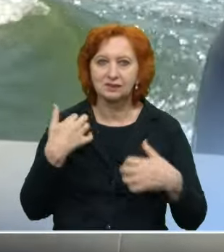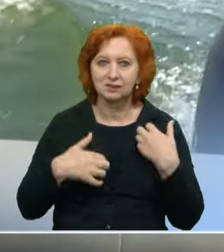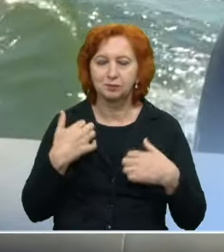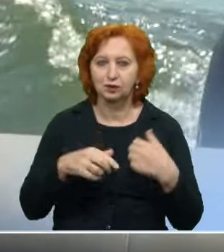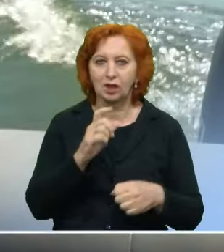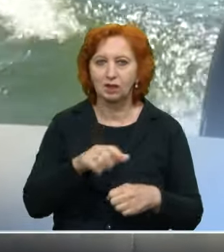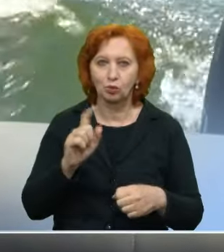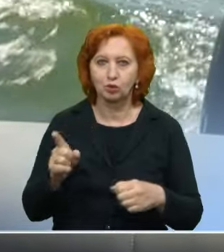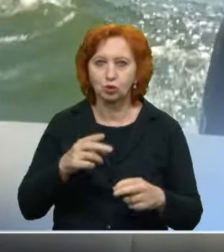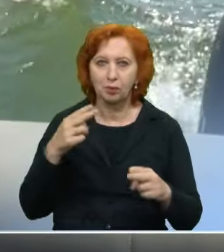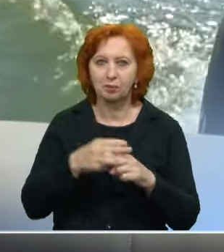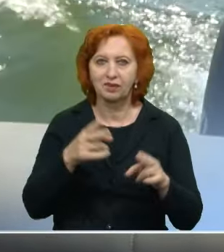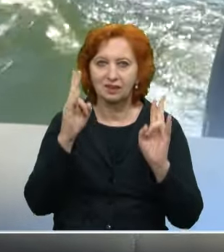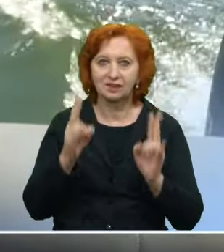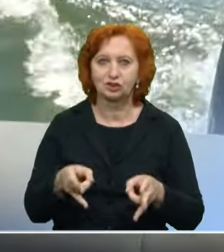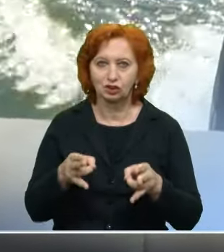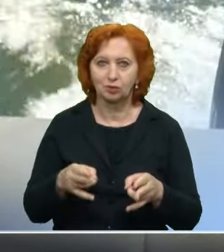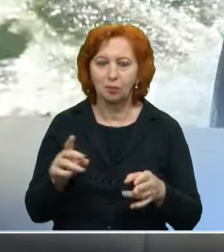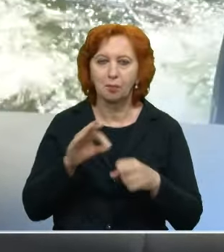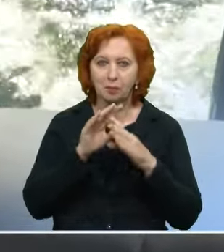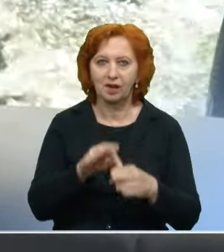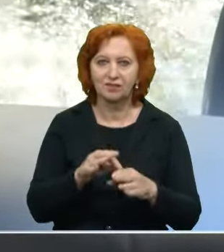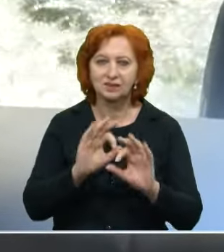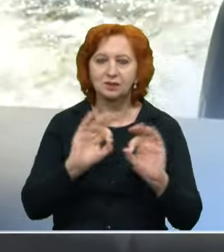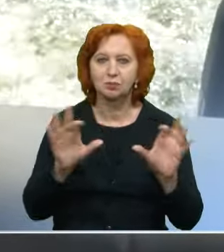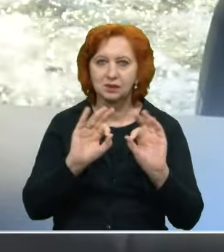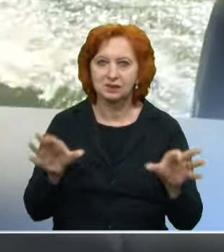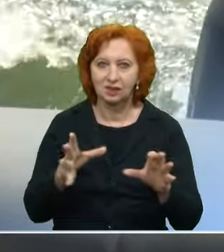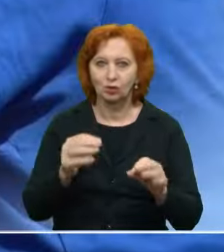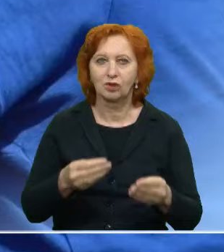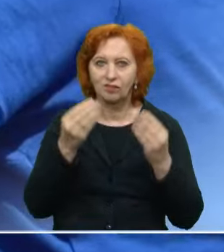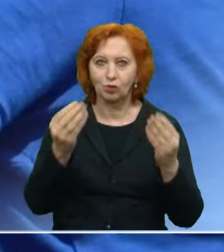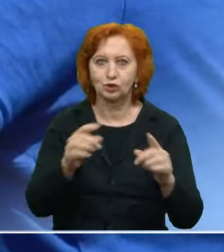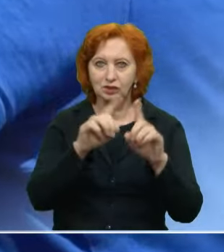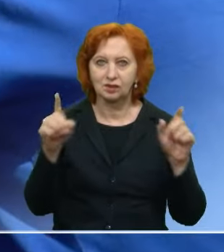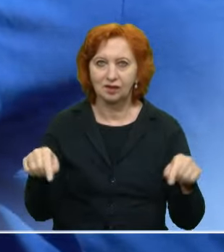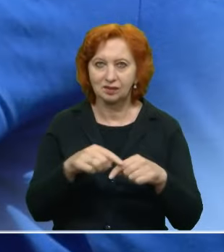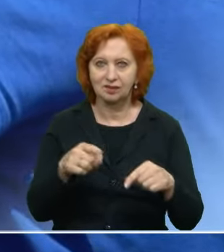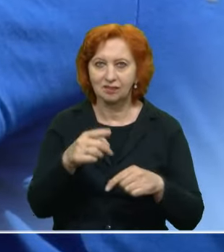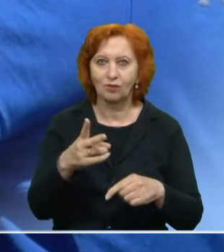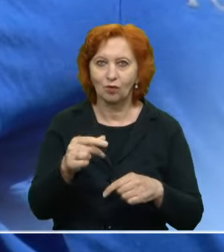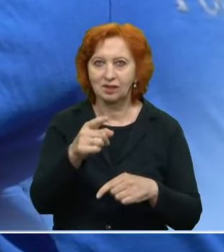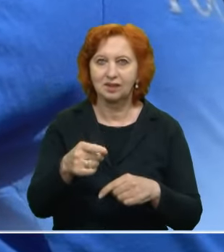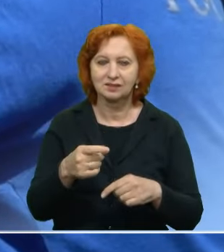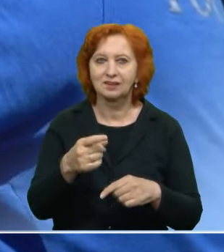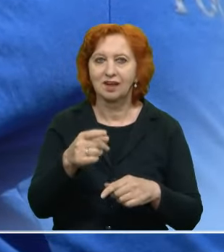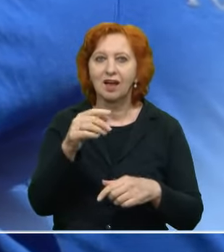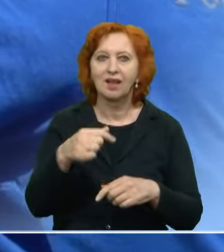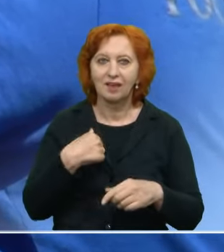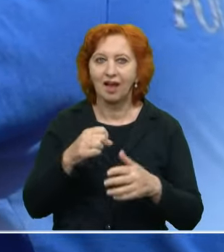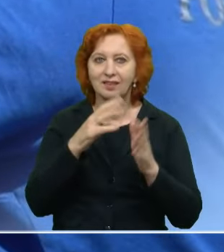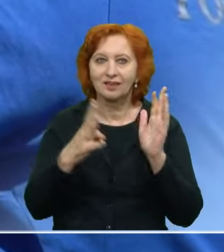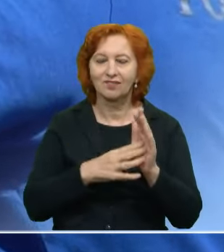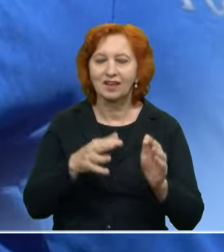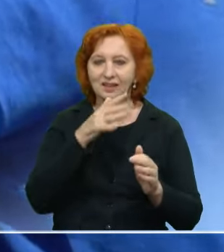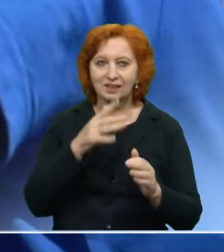людям, чтобы предотвратить несчастные случаи, провести профилактические беседы и вручить памятки. За 19 лет работы водолазом